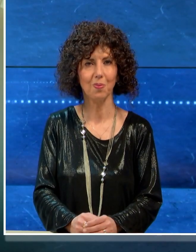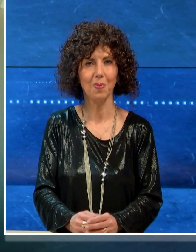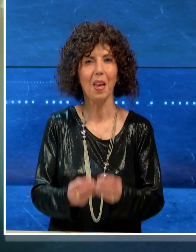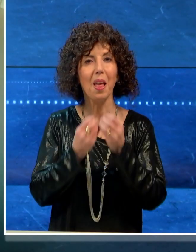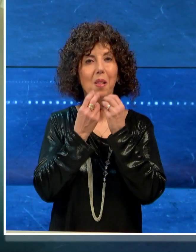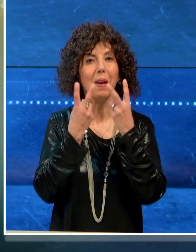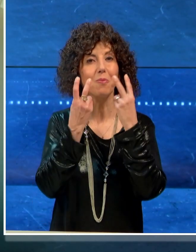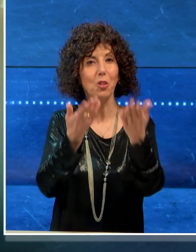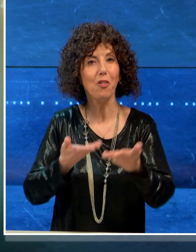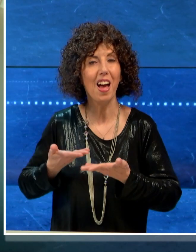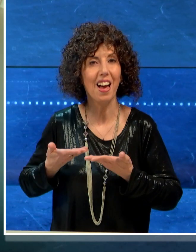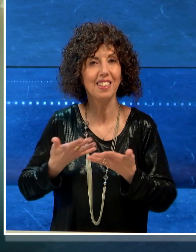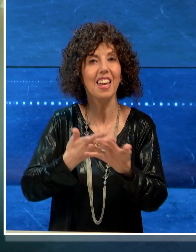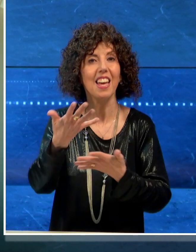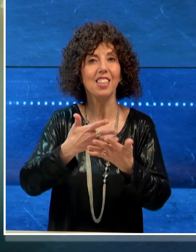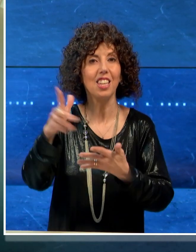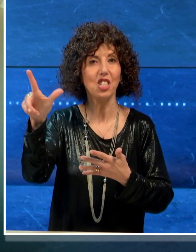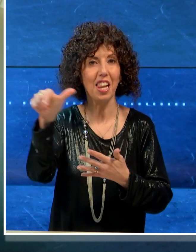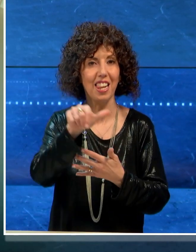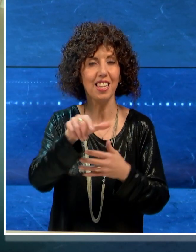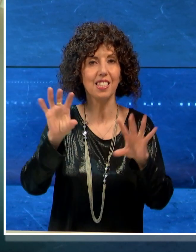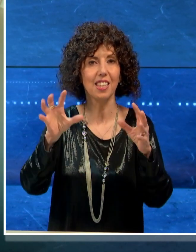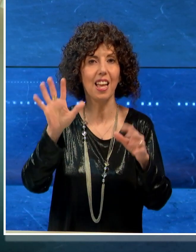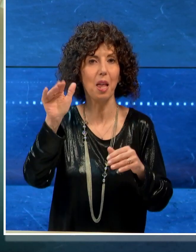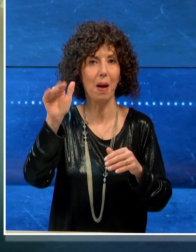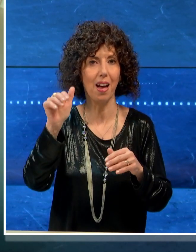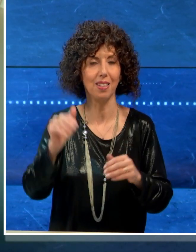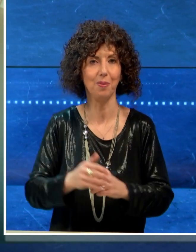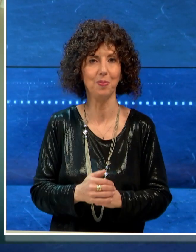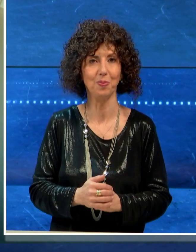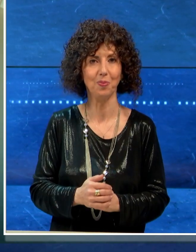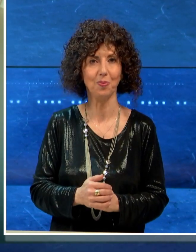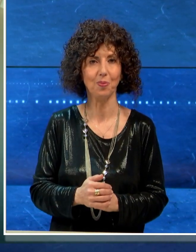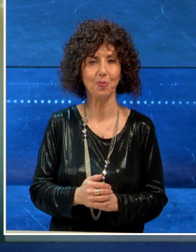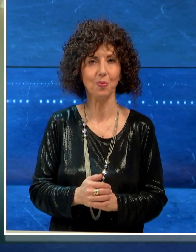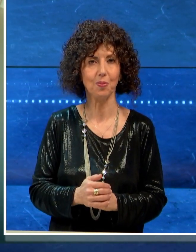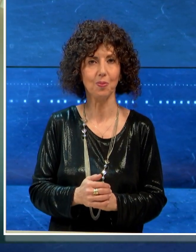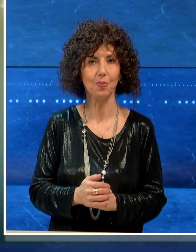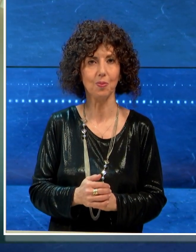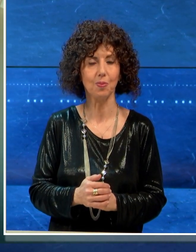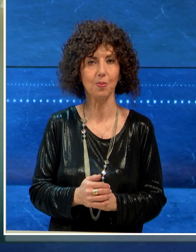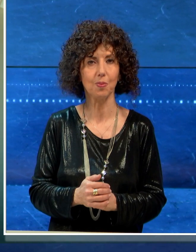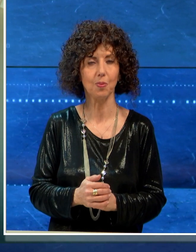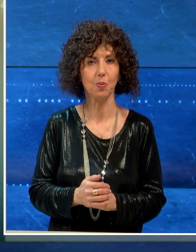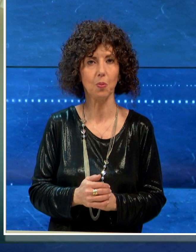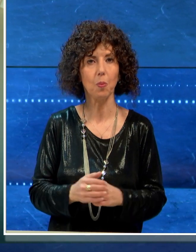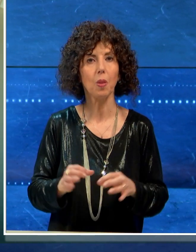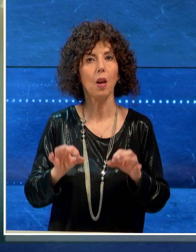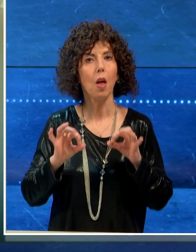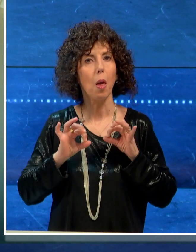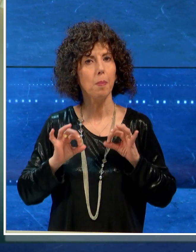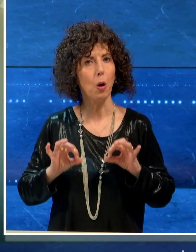ben trovati con il TG Lis di telebari La polizia ha eseguito un